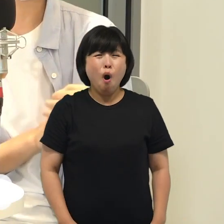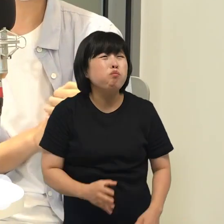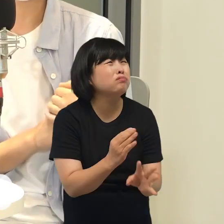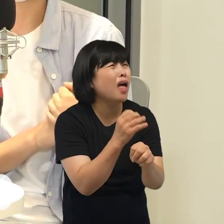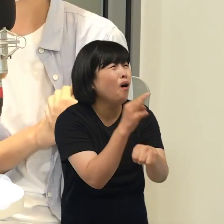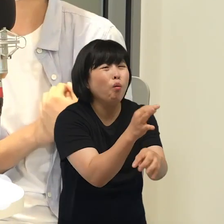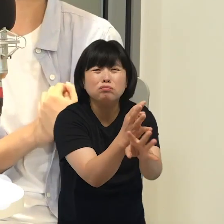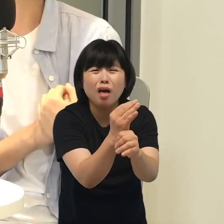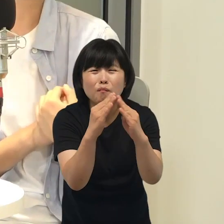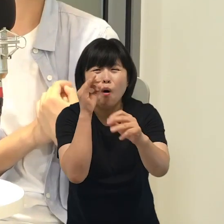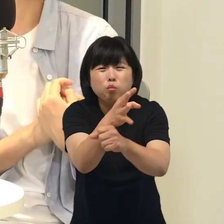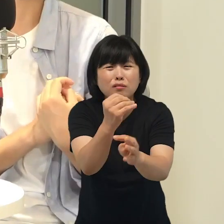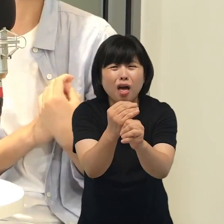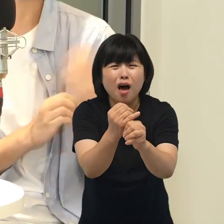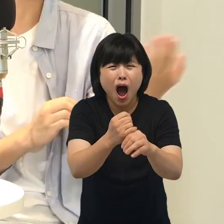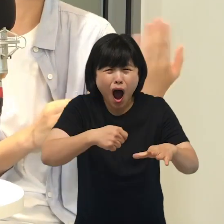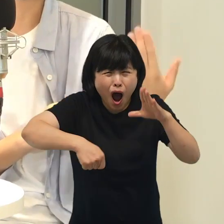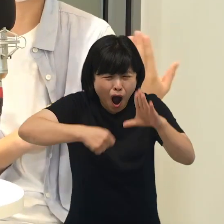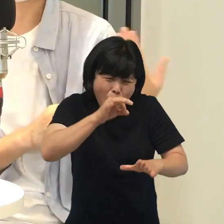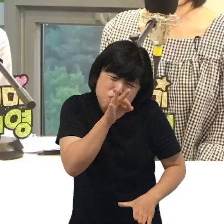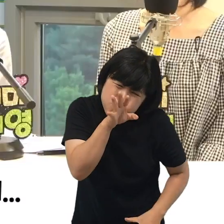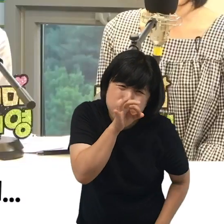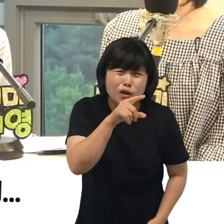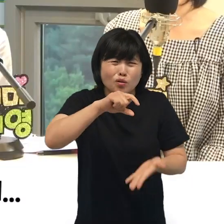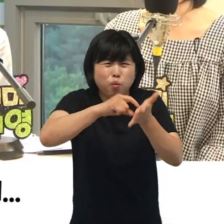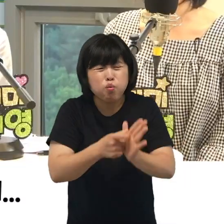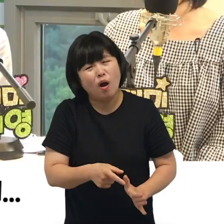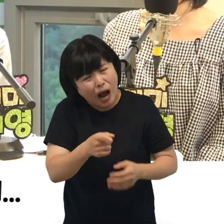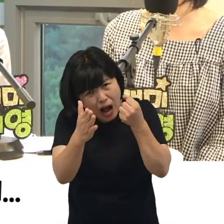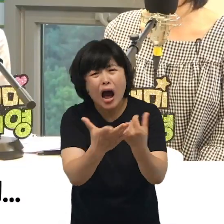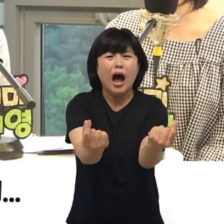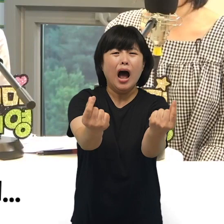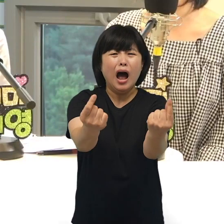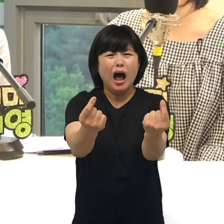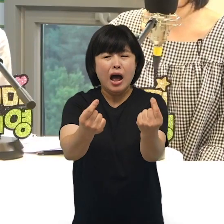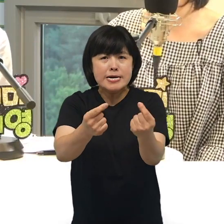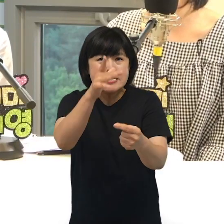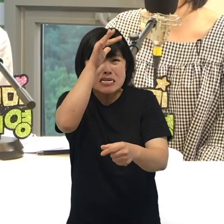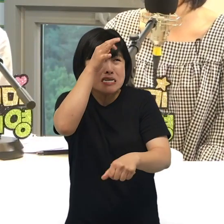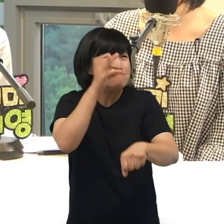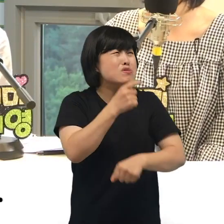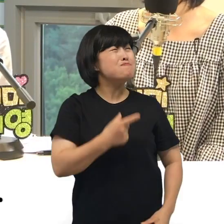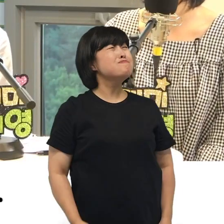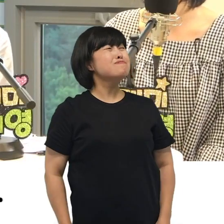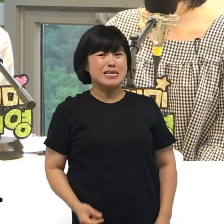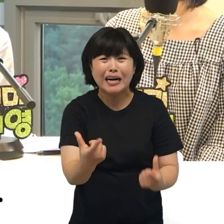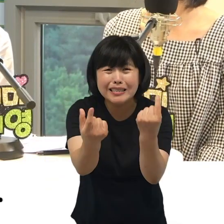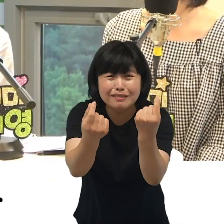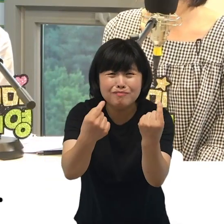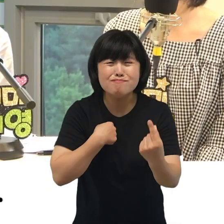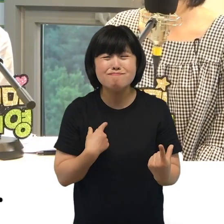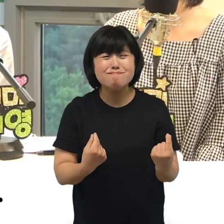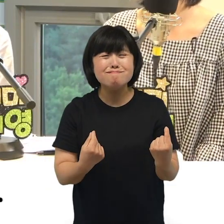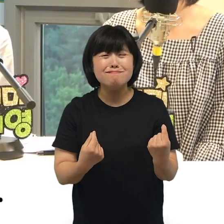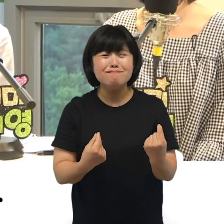꾸죠. 언제 그 집 살 돈을 모아요. 그래서 당장 밥 한 끼도 못 먹겠어. 그니까요. 당장 치킨도 못 먹는데.